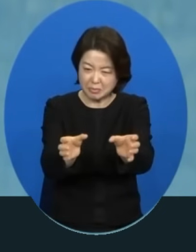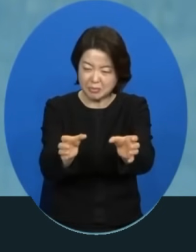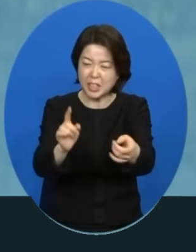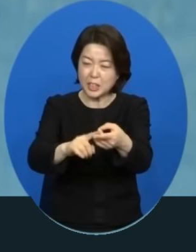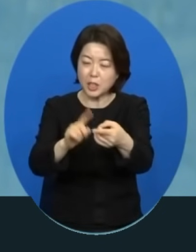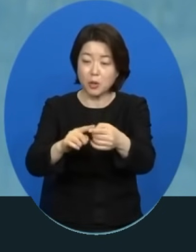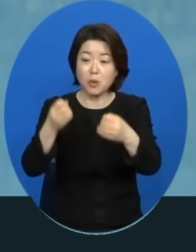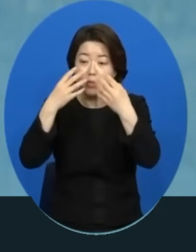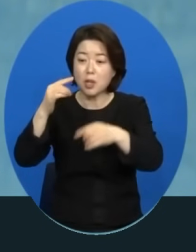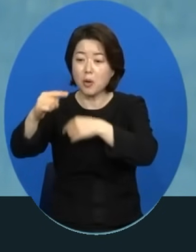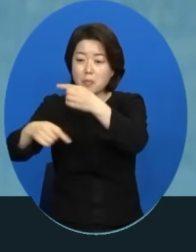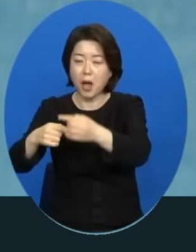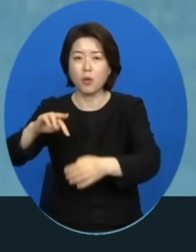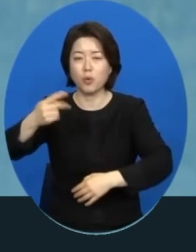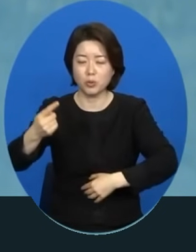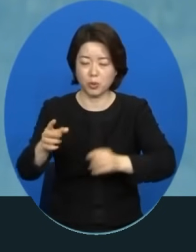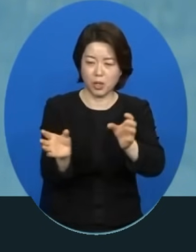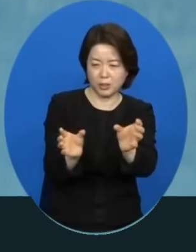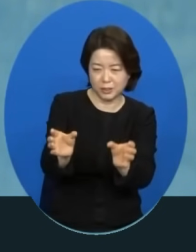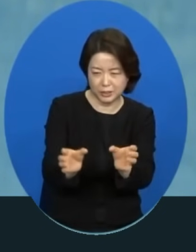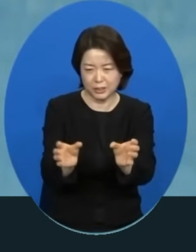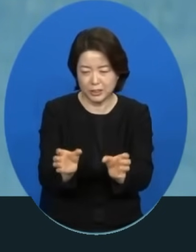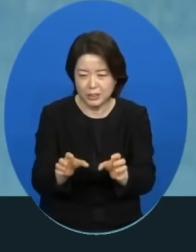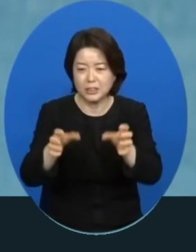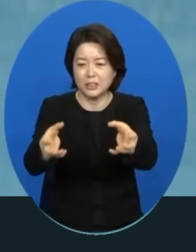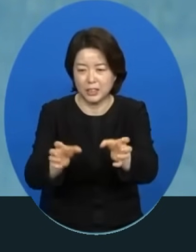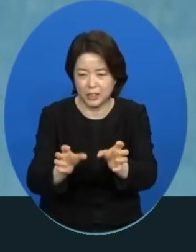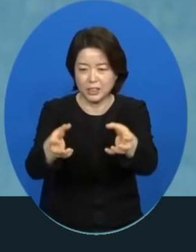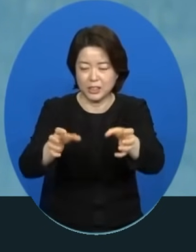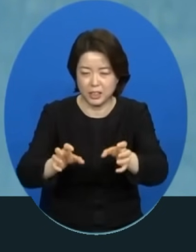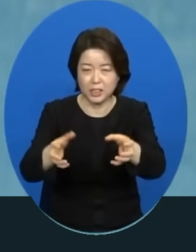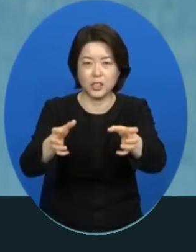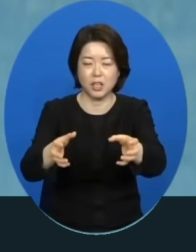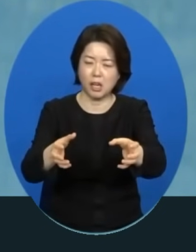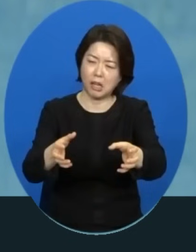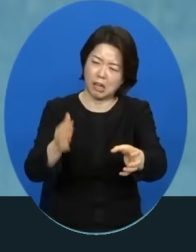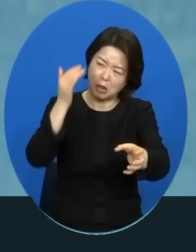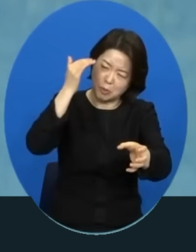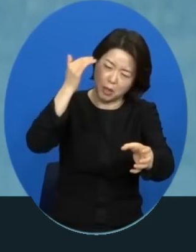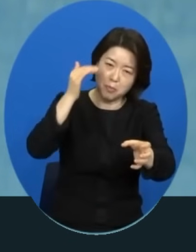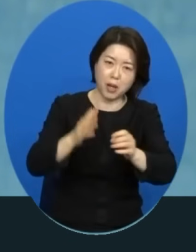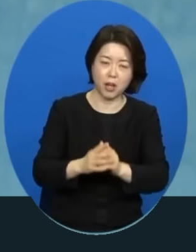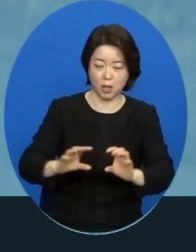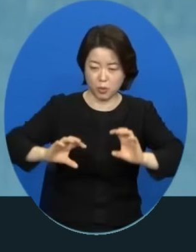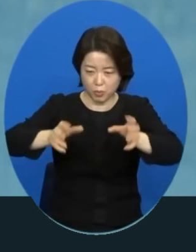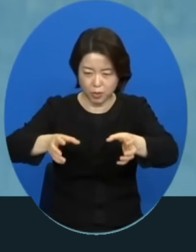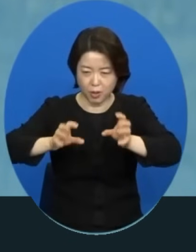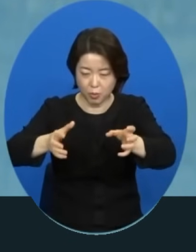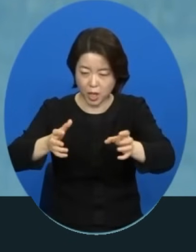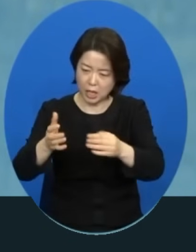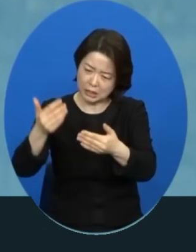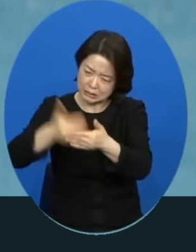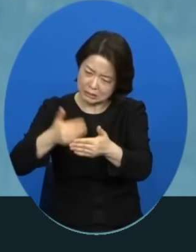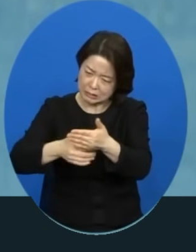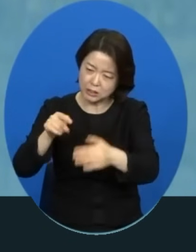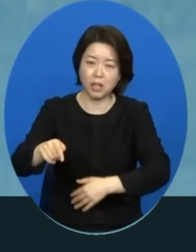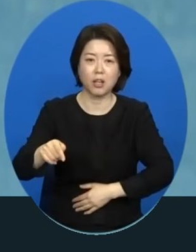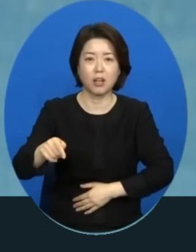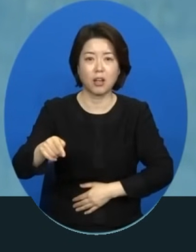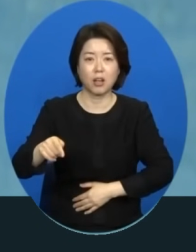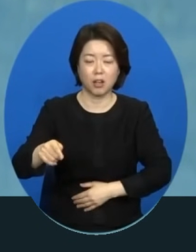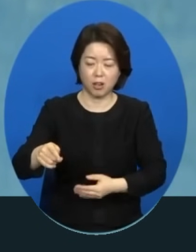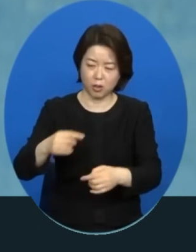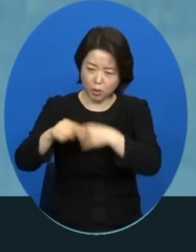껴봤자 저항이 일어납니다. 잘 가지 않아요. 차가 잘 가지 않고 타이어는 닿습니다. 그리고 계속 타이어를 갈아줘야 돼요. 그게